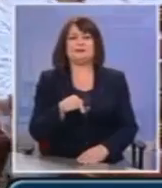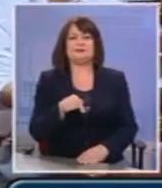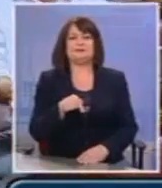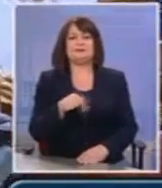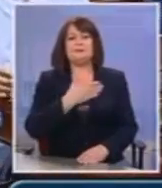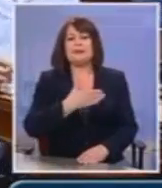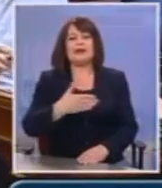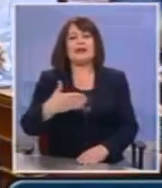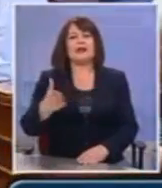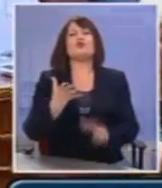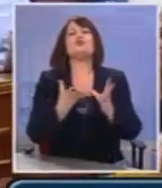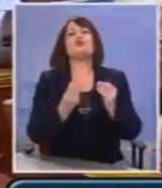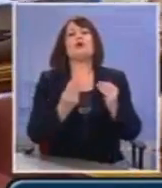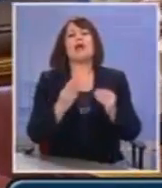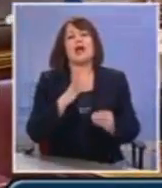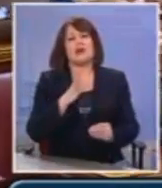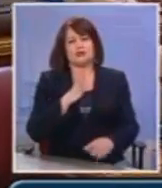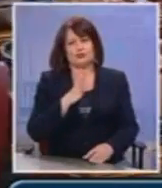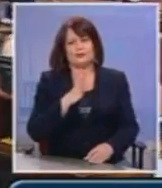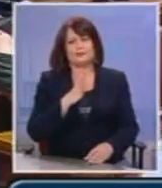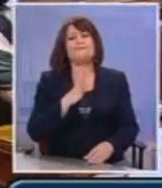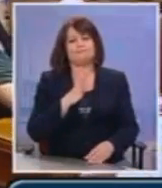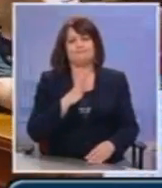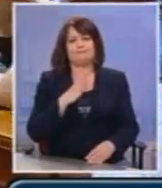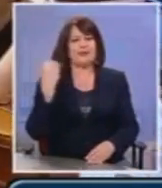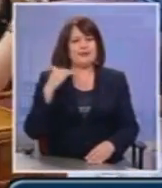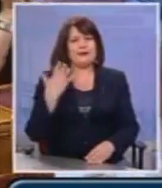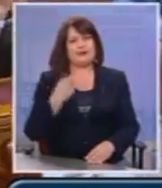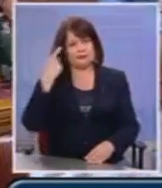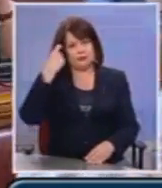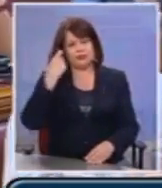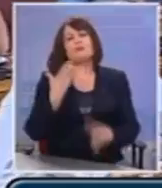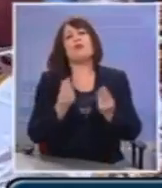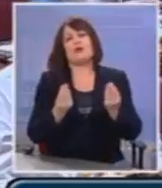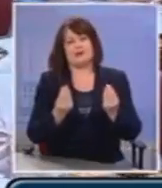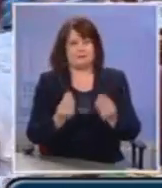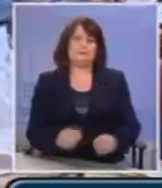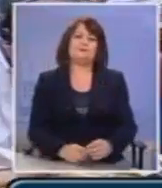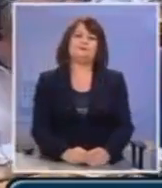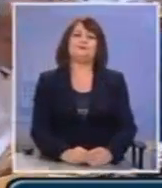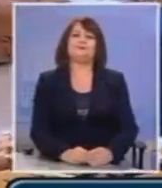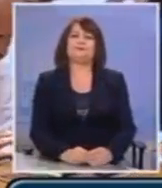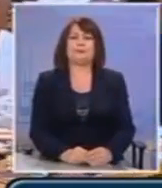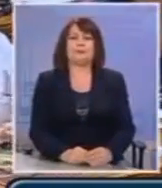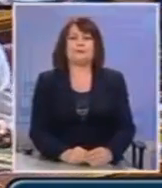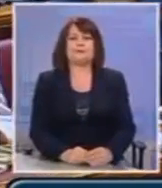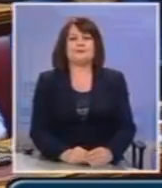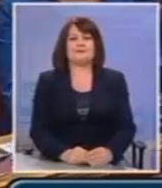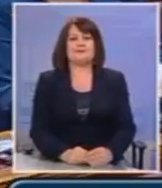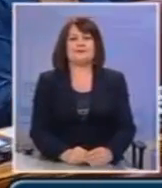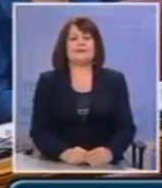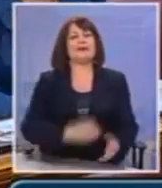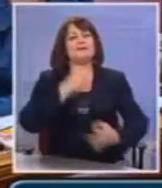περίοδος είχε και πάρα πολλά ανθρώπινα θύματα μετά από αυτές